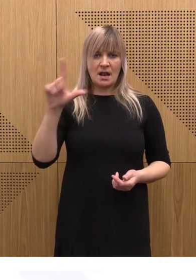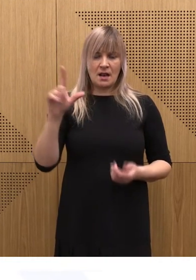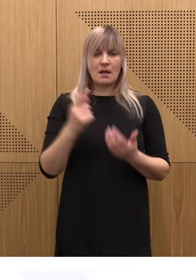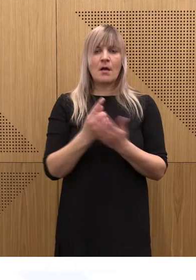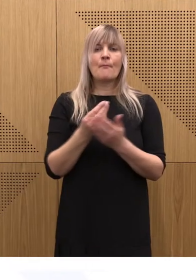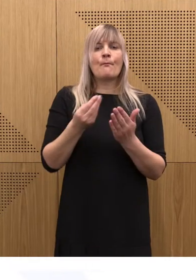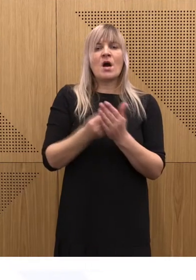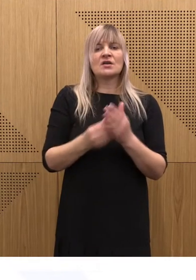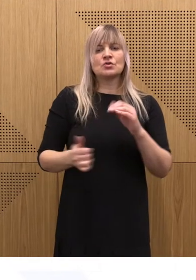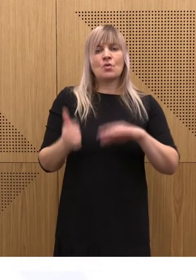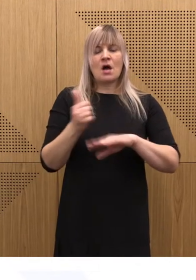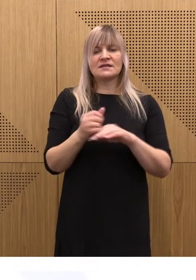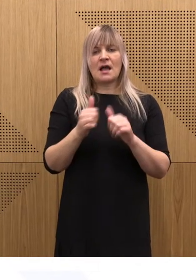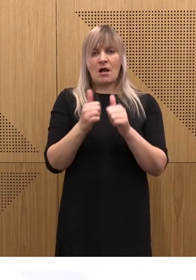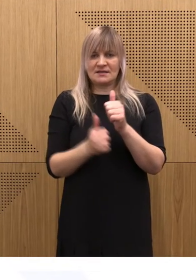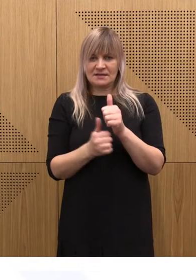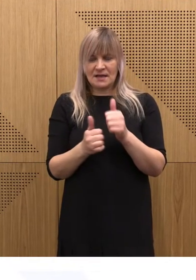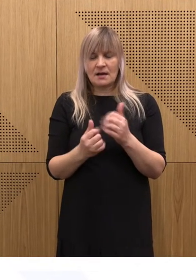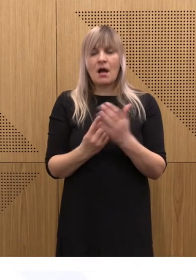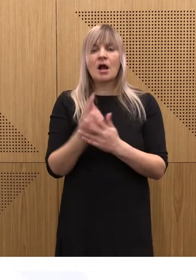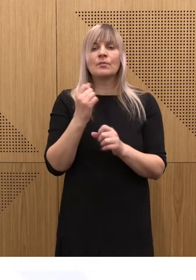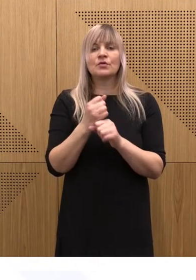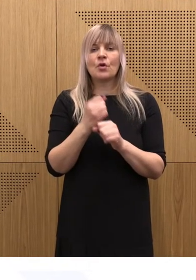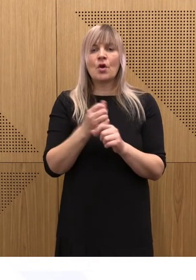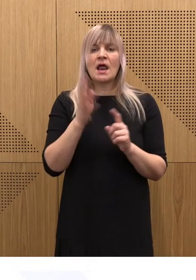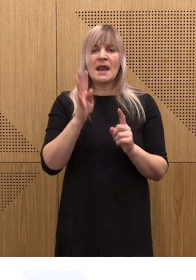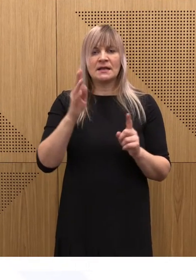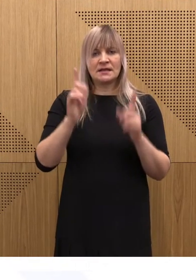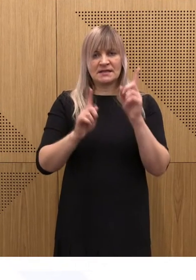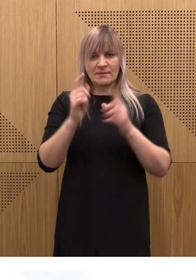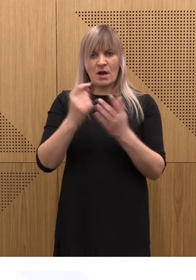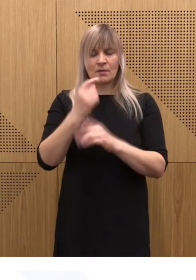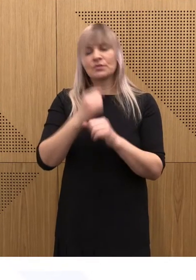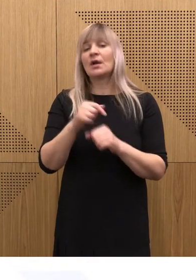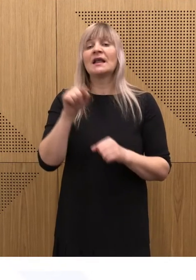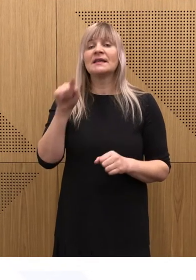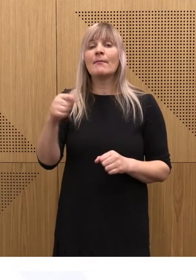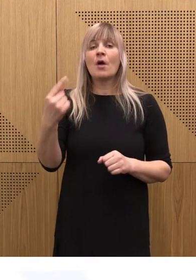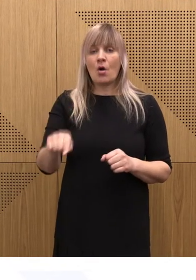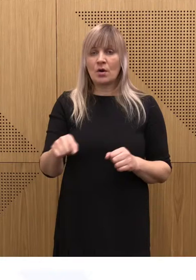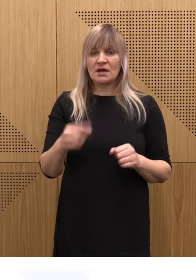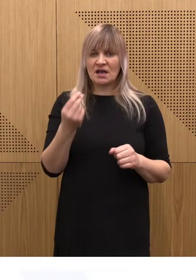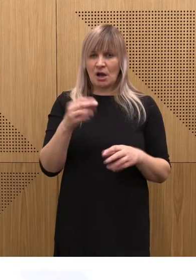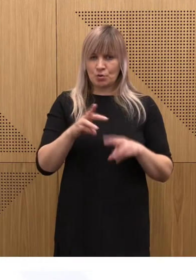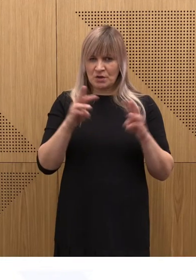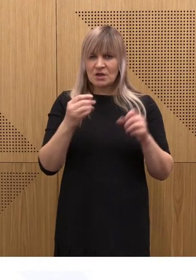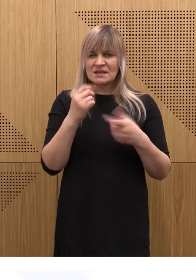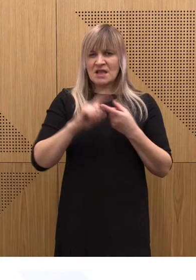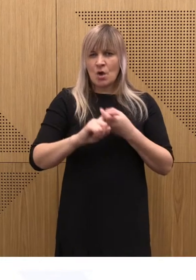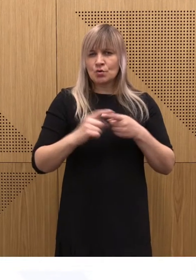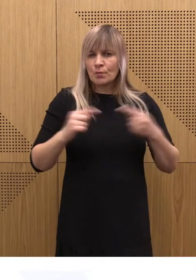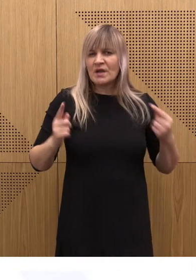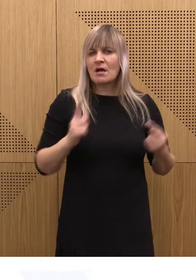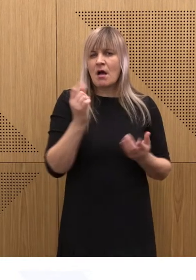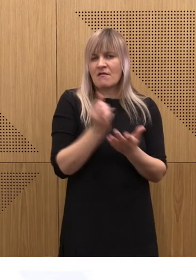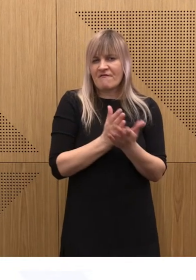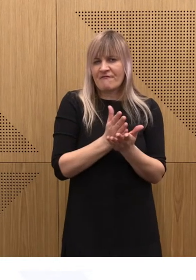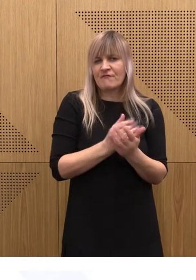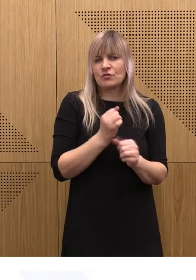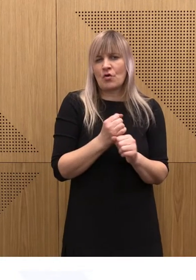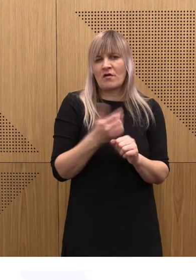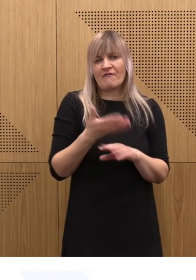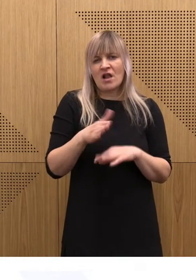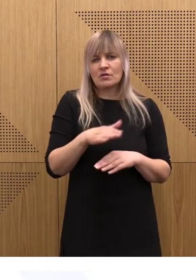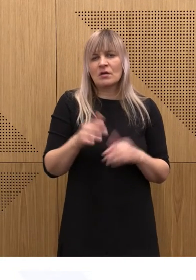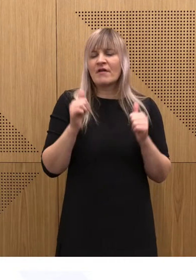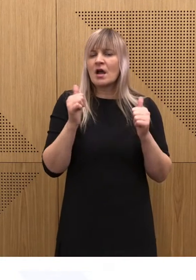tööle 14. detsembril. Helen on olnud rahandusministeeriumiga seotud pikka aega ja selle valdkonna väga